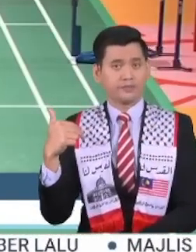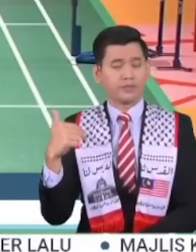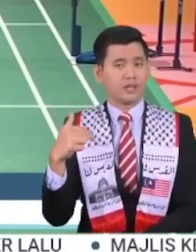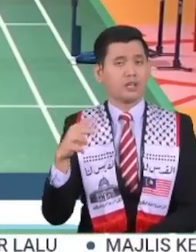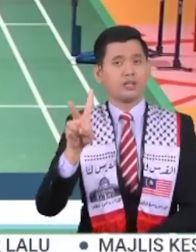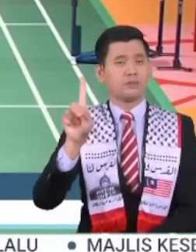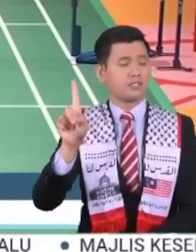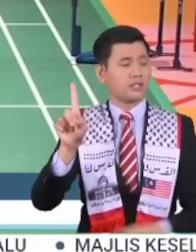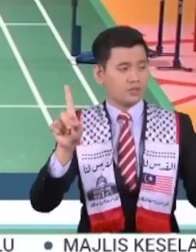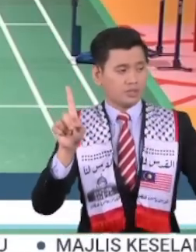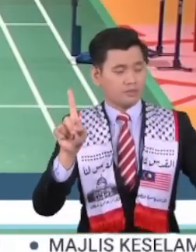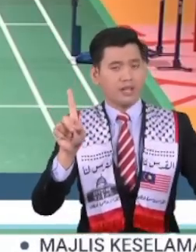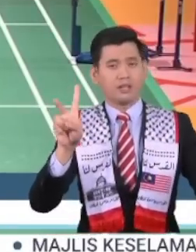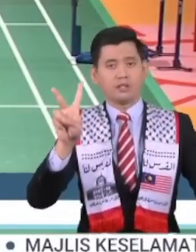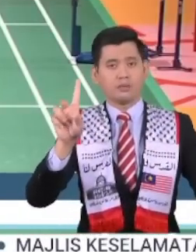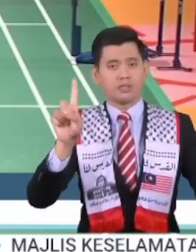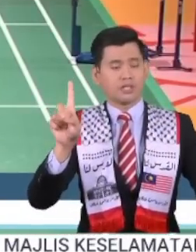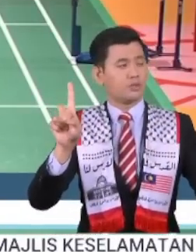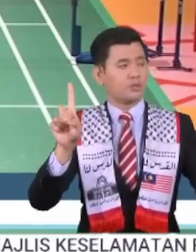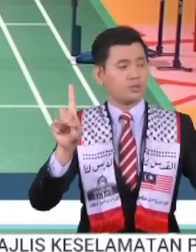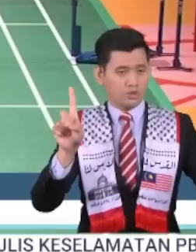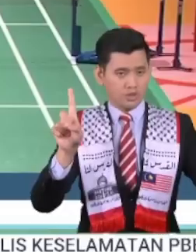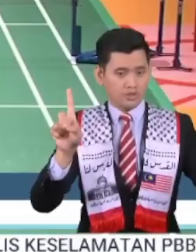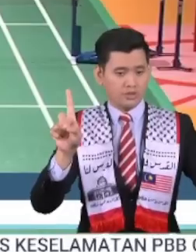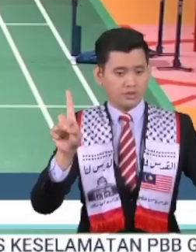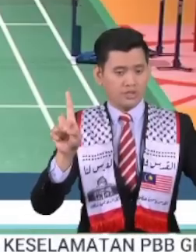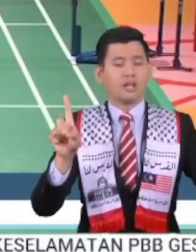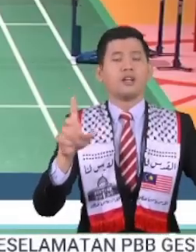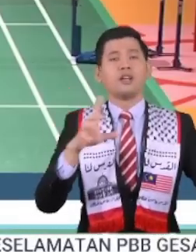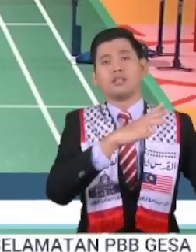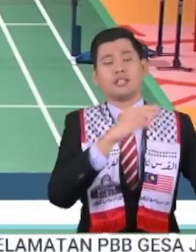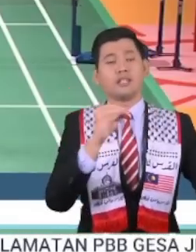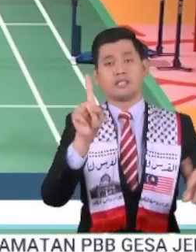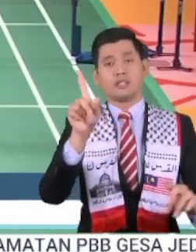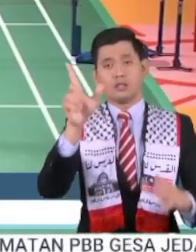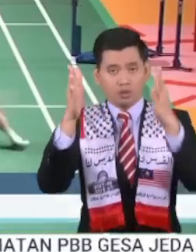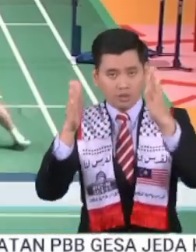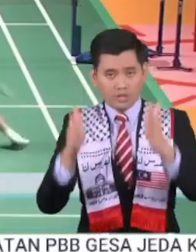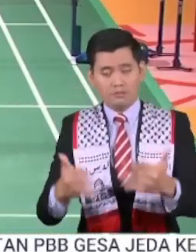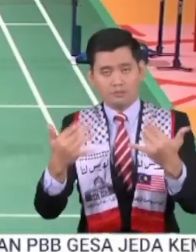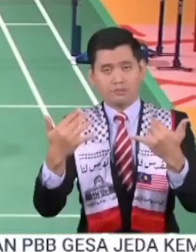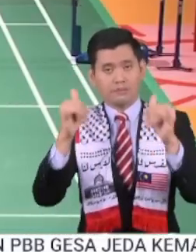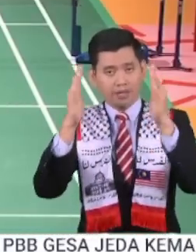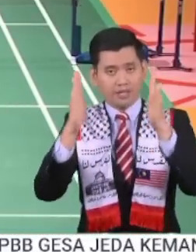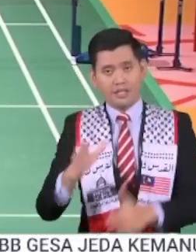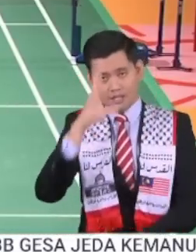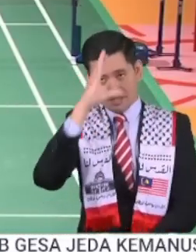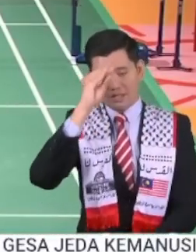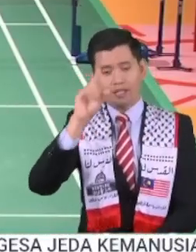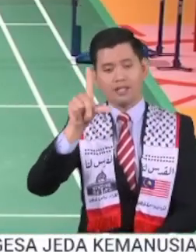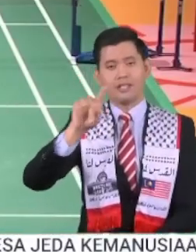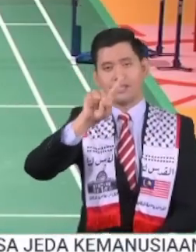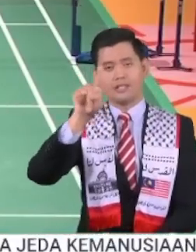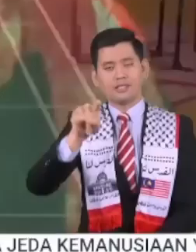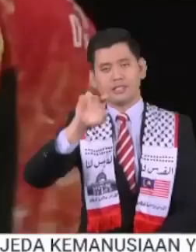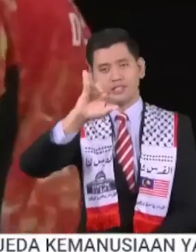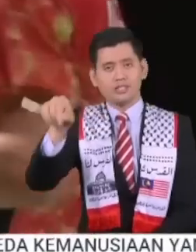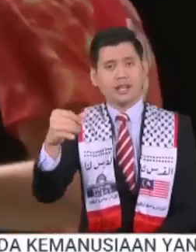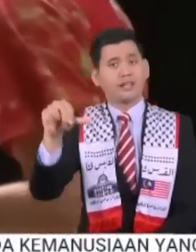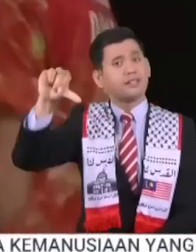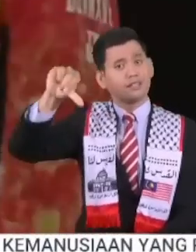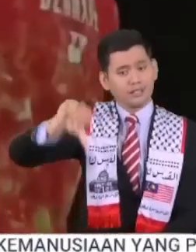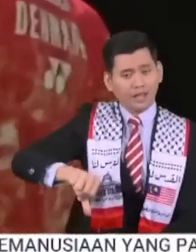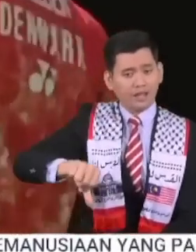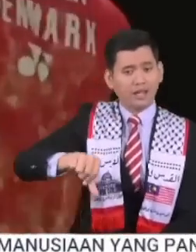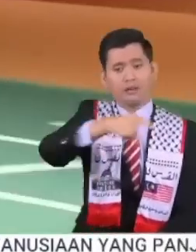Wardoyo 21-11, 21-7. Dalam pari itu, seorang lagi pemain perseorangan lelaki negara, Li Zijia, tewas